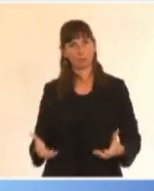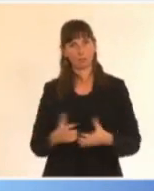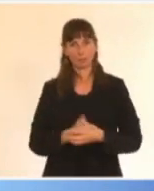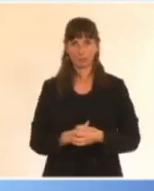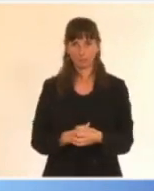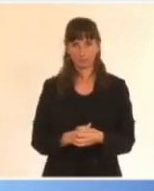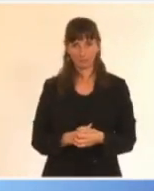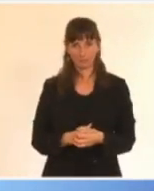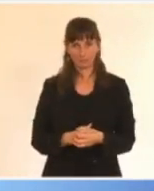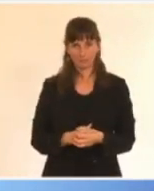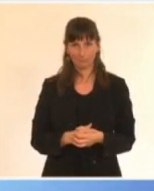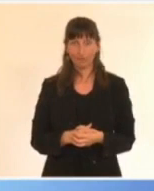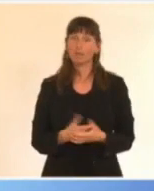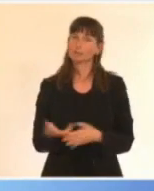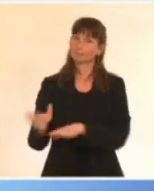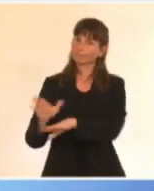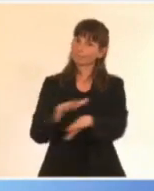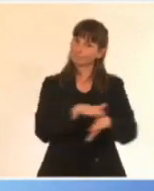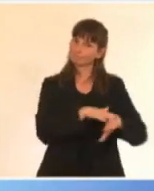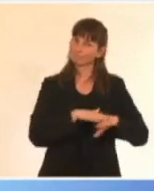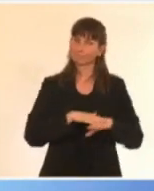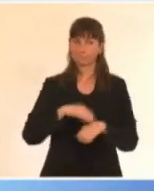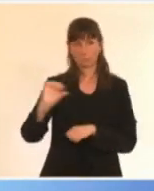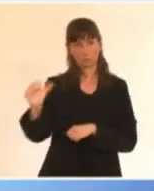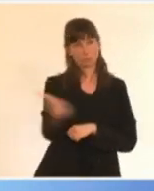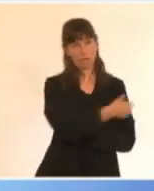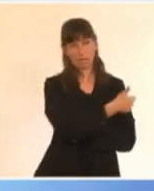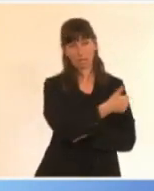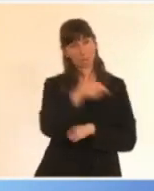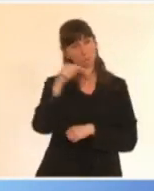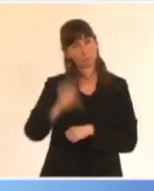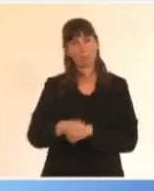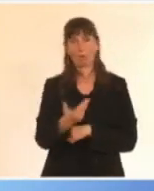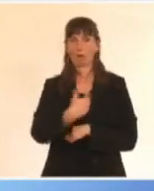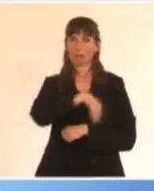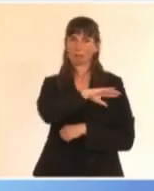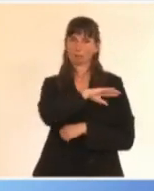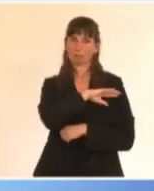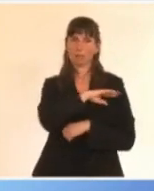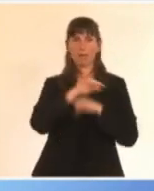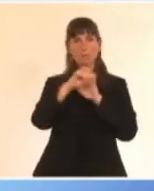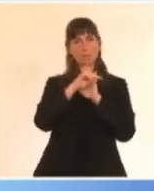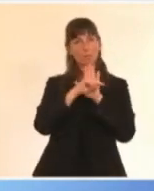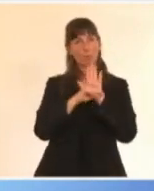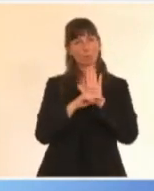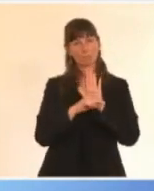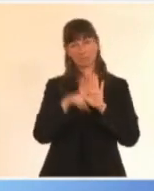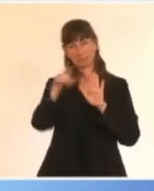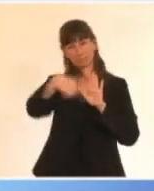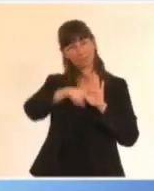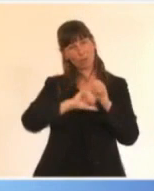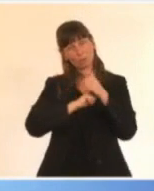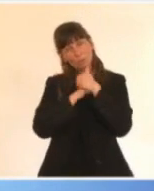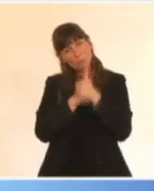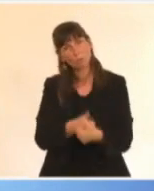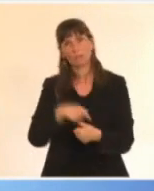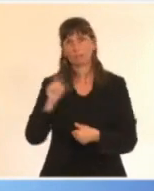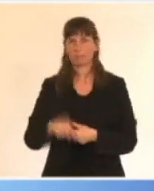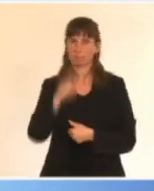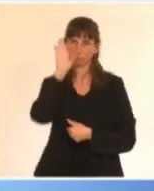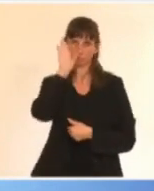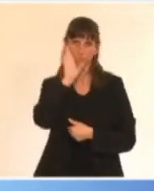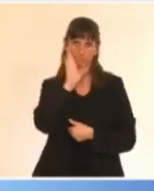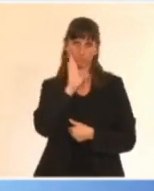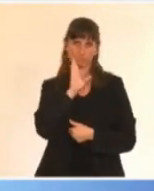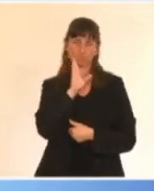appelons chacun à la plus grande des responsabilités et au respect des consignes précises qui seront données par les professionnels. J'ajoute enfin, et c'est